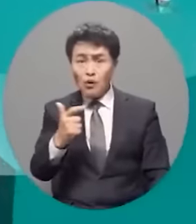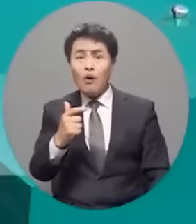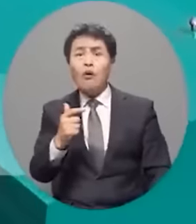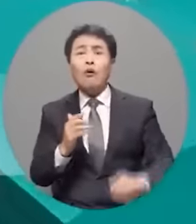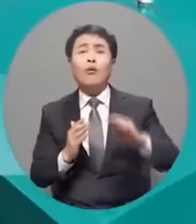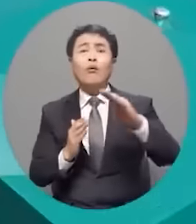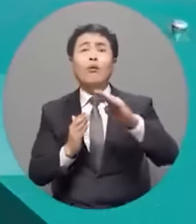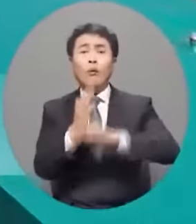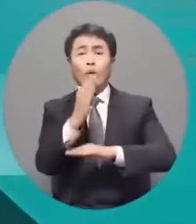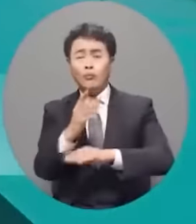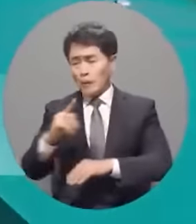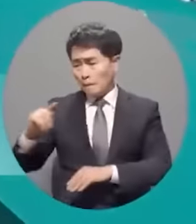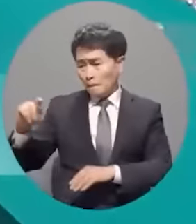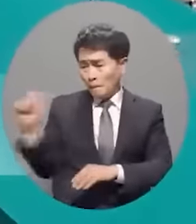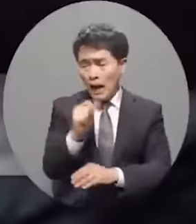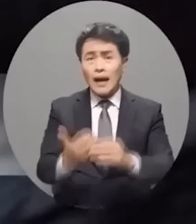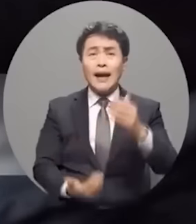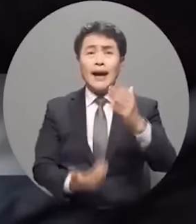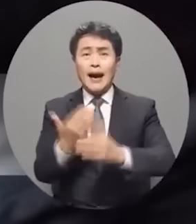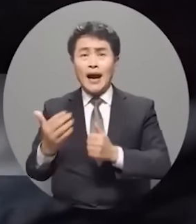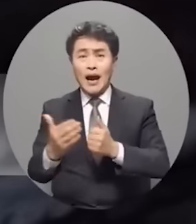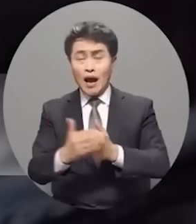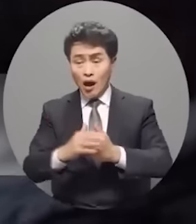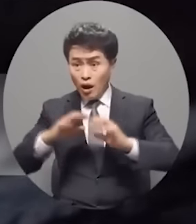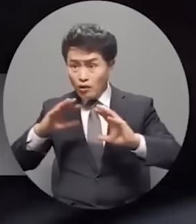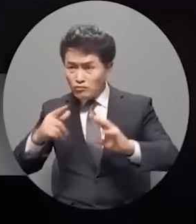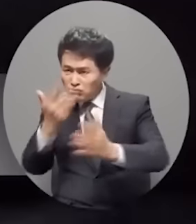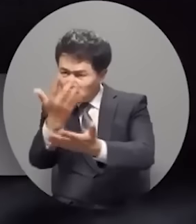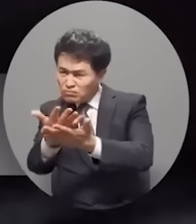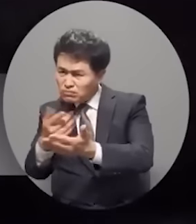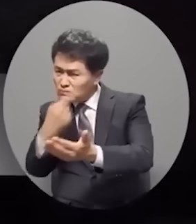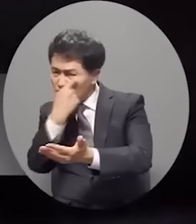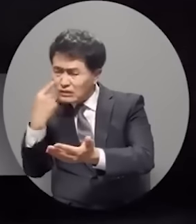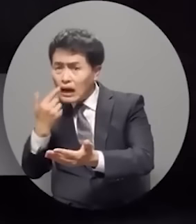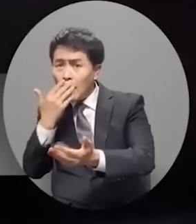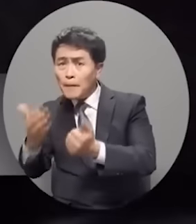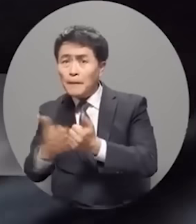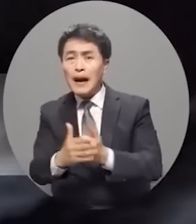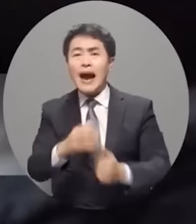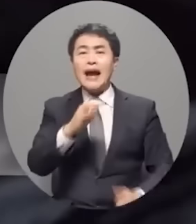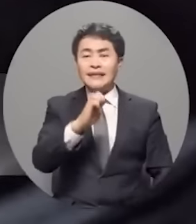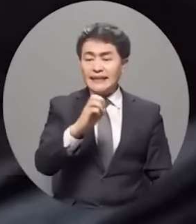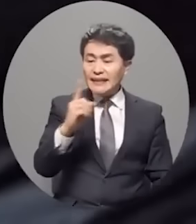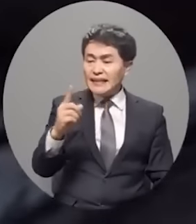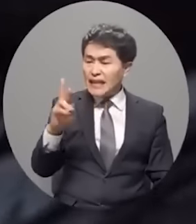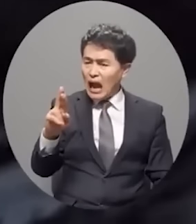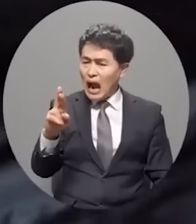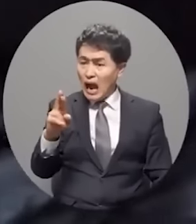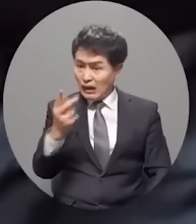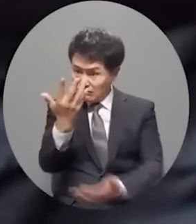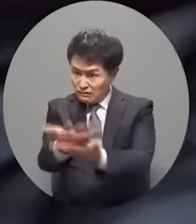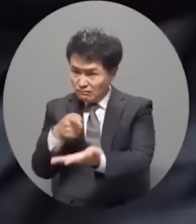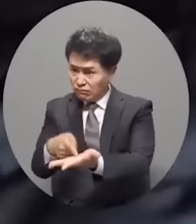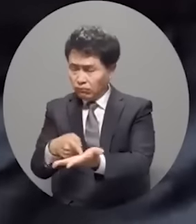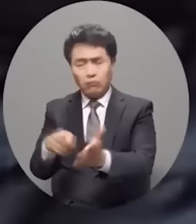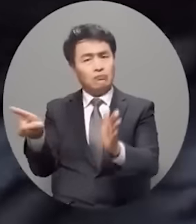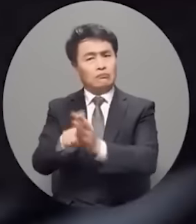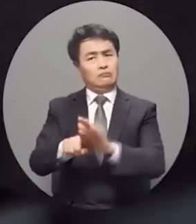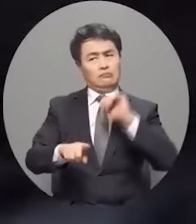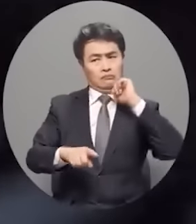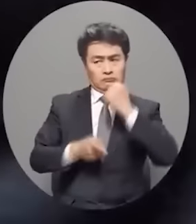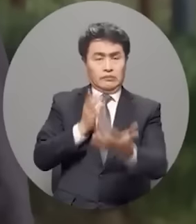훨씬 넘는 속도가 나왔기 때문에 국과수 분석의 근거가 되는 EDR 기록을 신뢰할 수 없다고